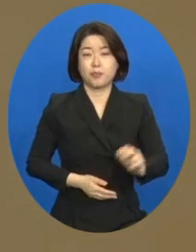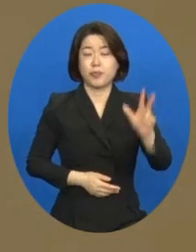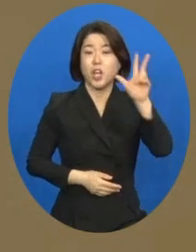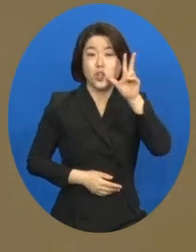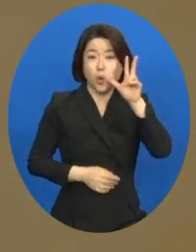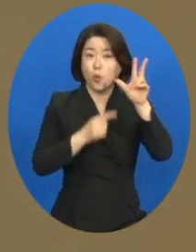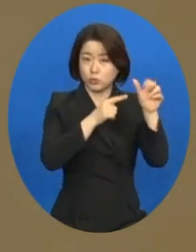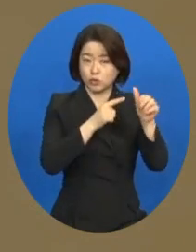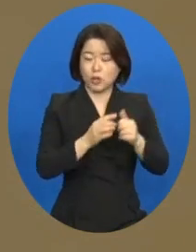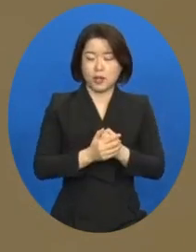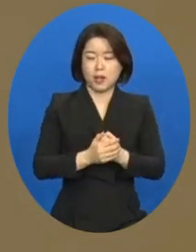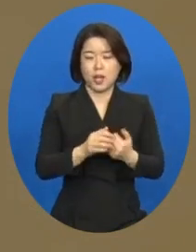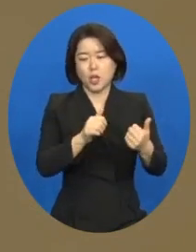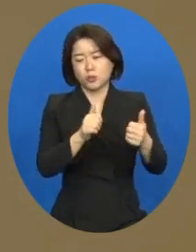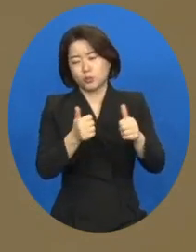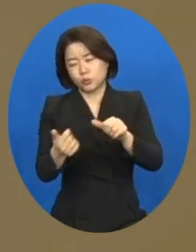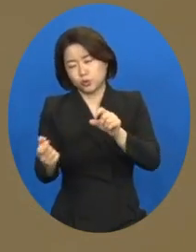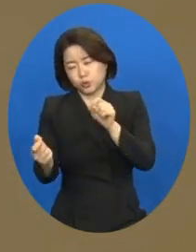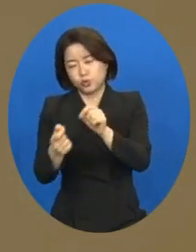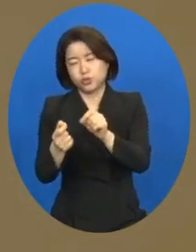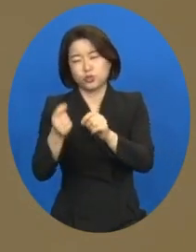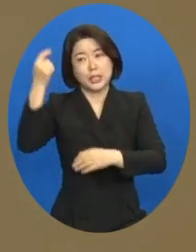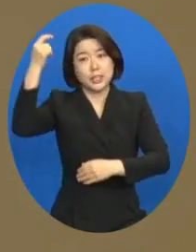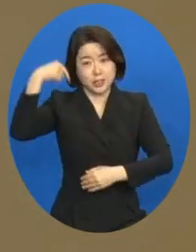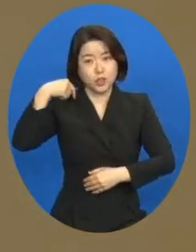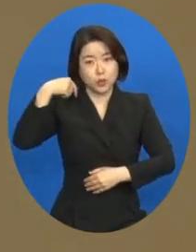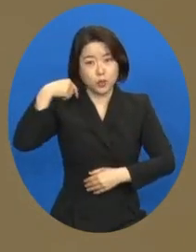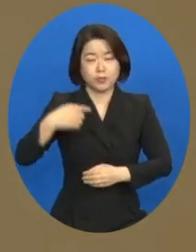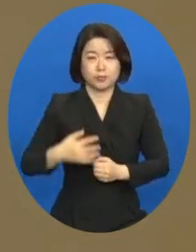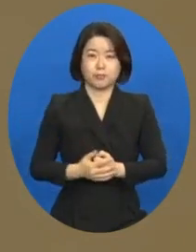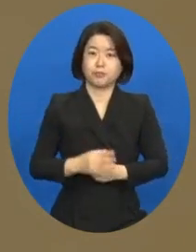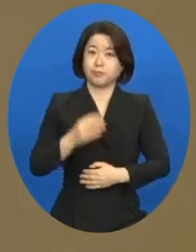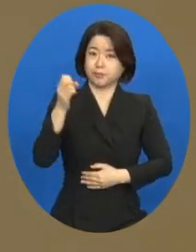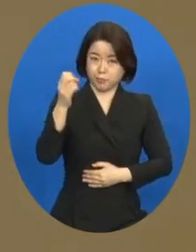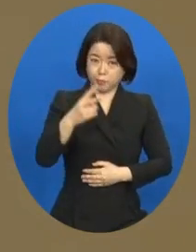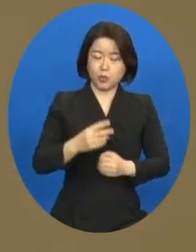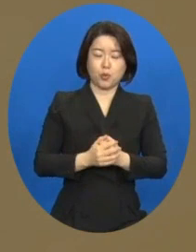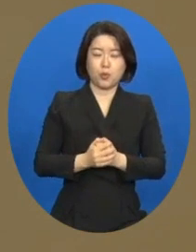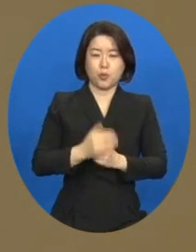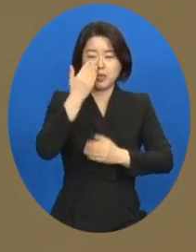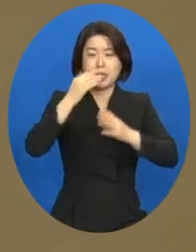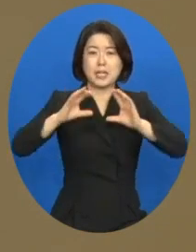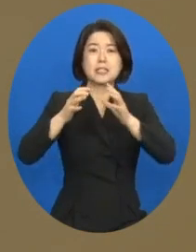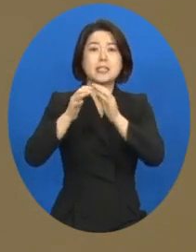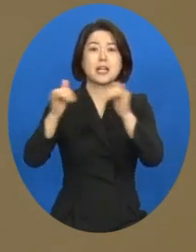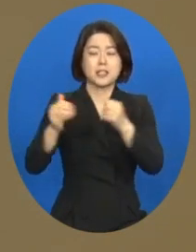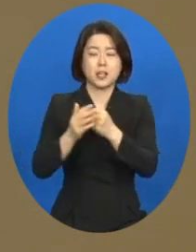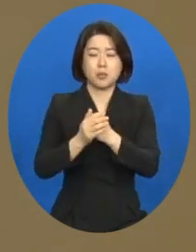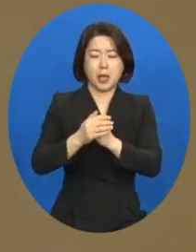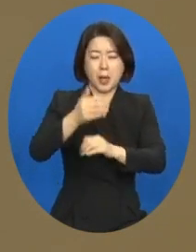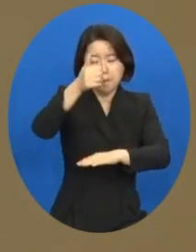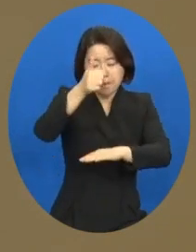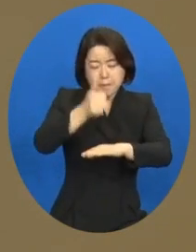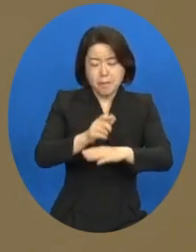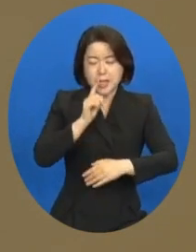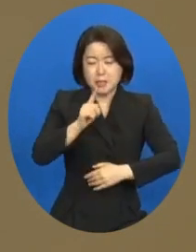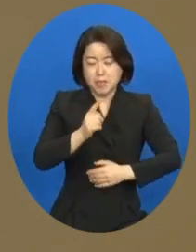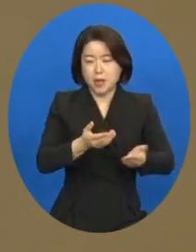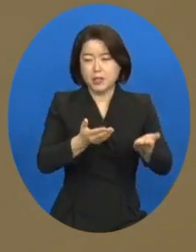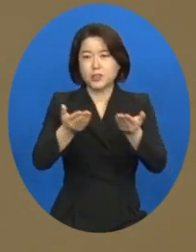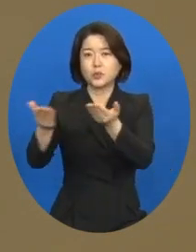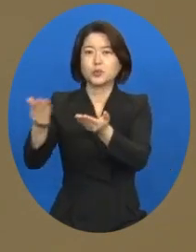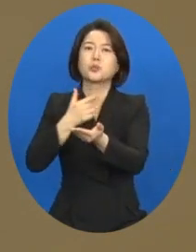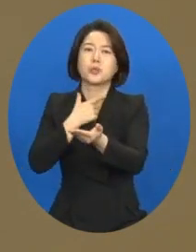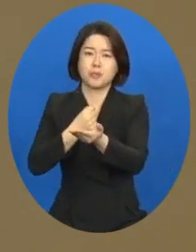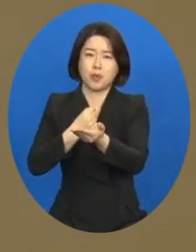여호수아가 이제 죽을 때가 되었음을 느꼈습니다. 그리고 이스라엘 백성들에게 유언을 해야 되겠다.